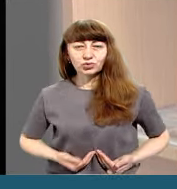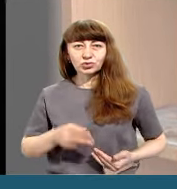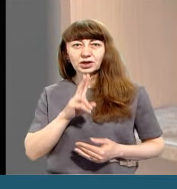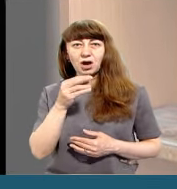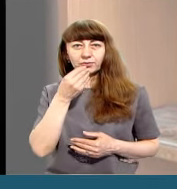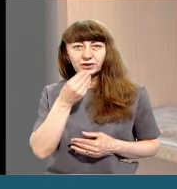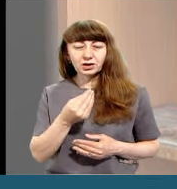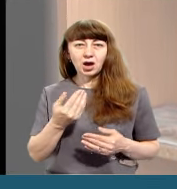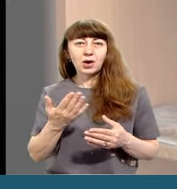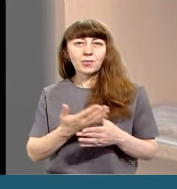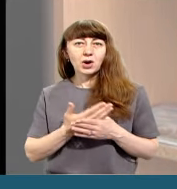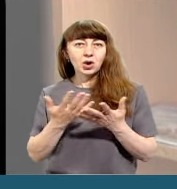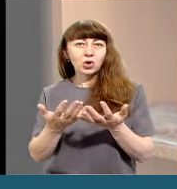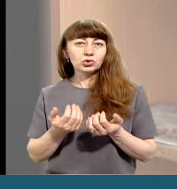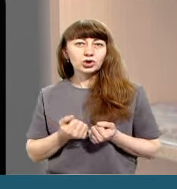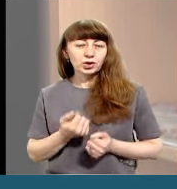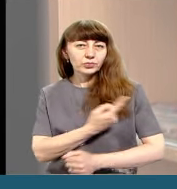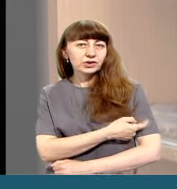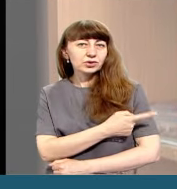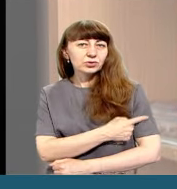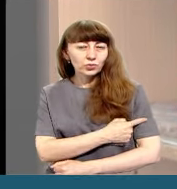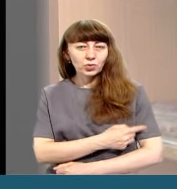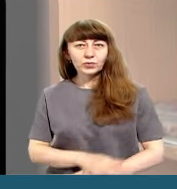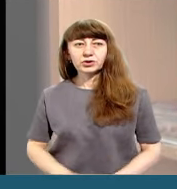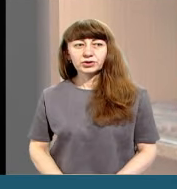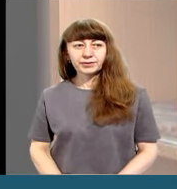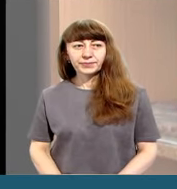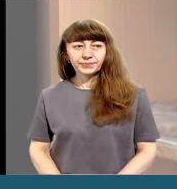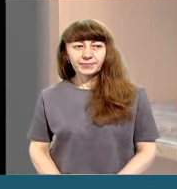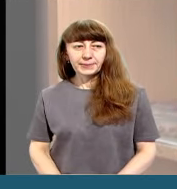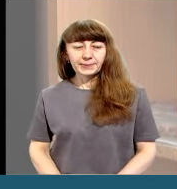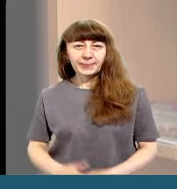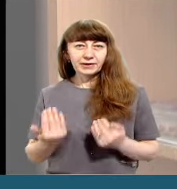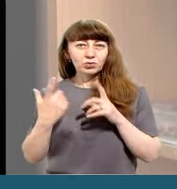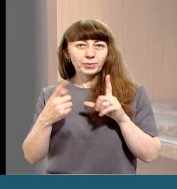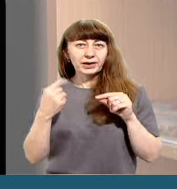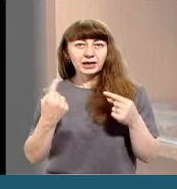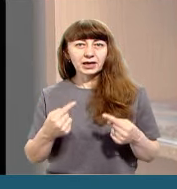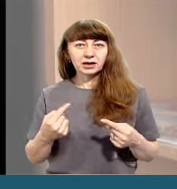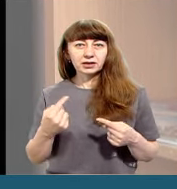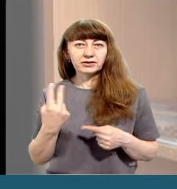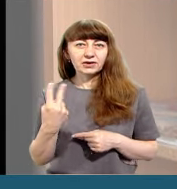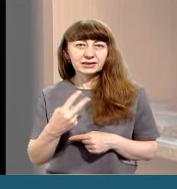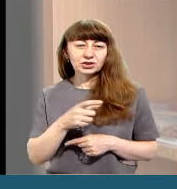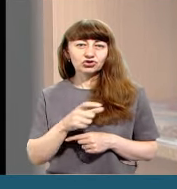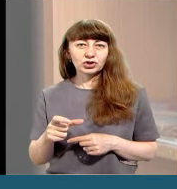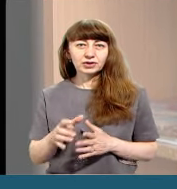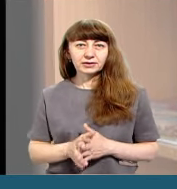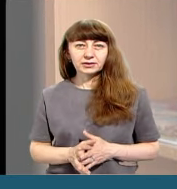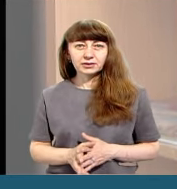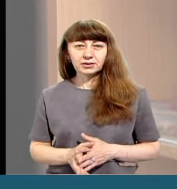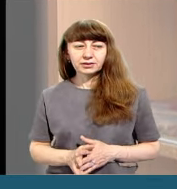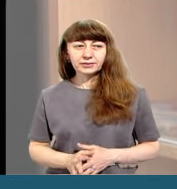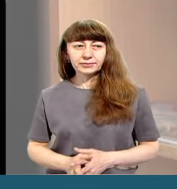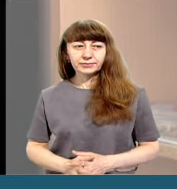они получают первую медицинскую помощь. Сегодня прибыло около 20 родственников к осужденным, отбывающим